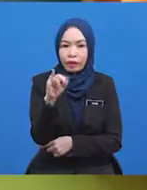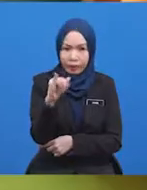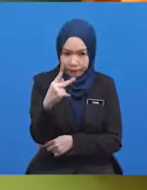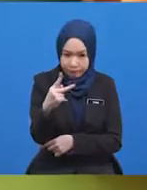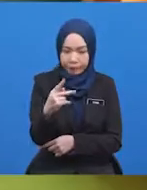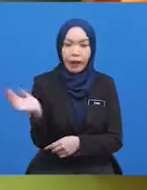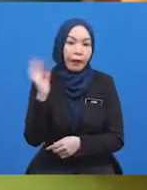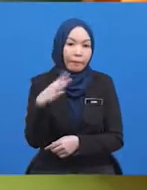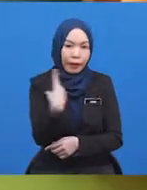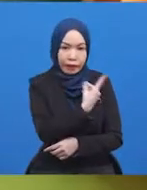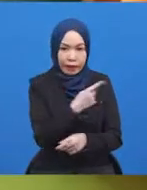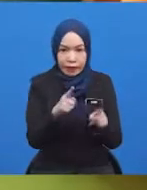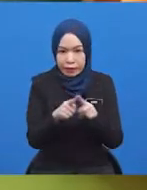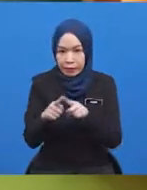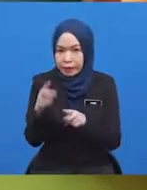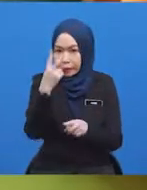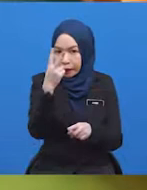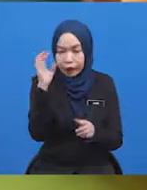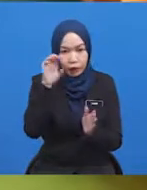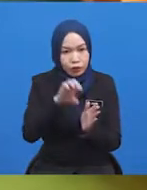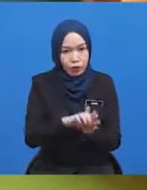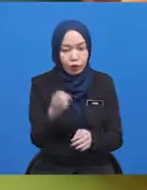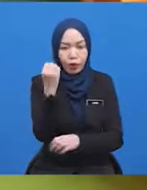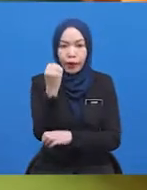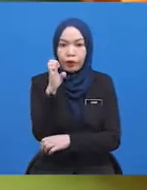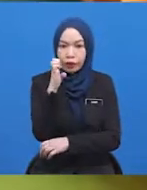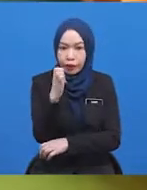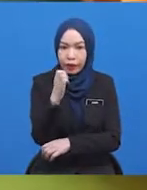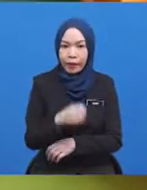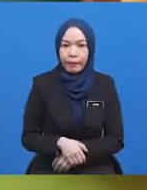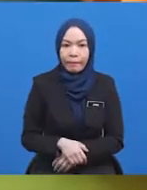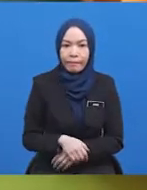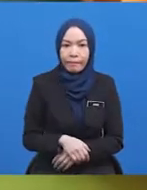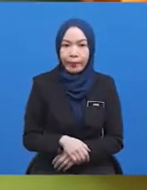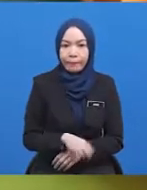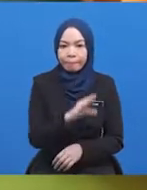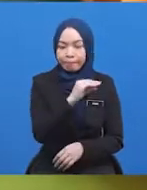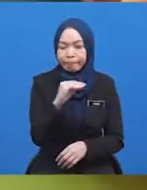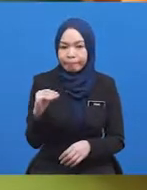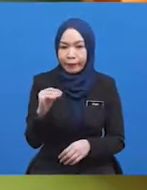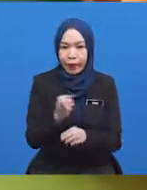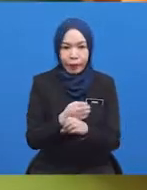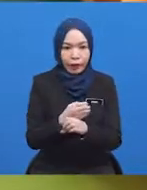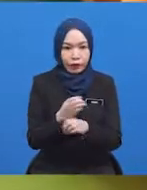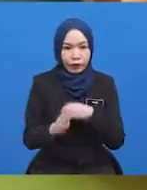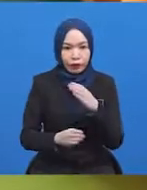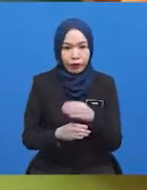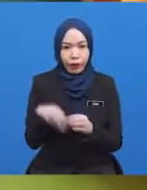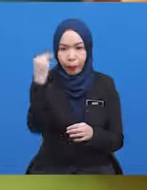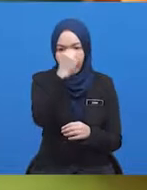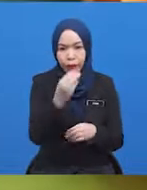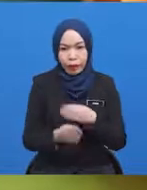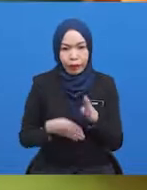Marilah kita sama-sama melihat contoh batuan enapan, komposisi dan bentuk muka bumi yang